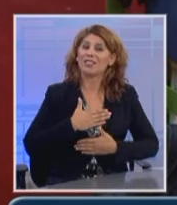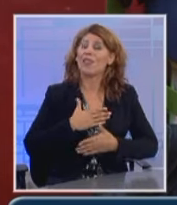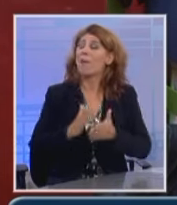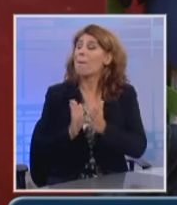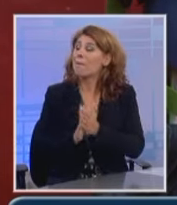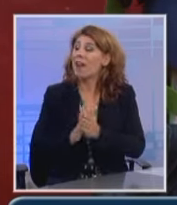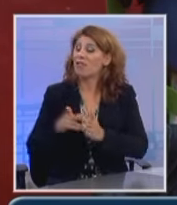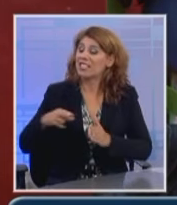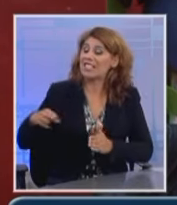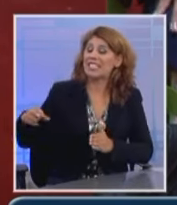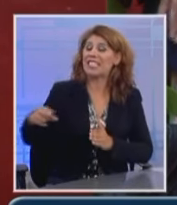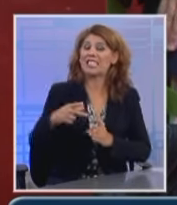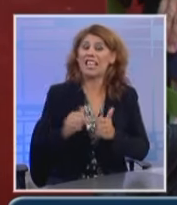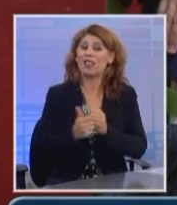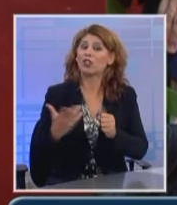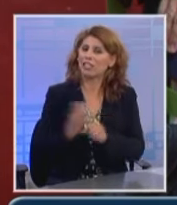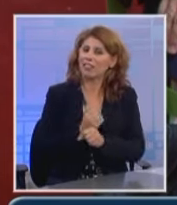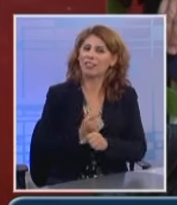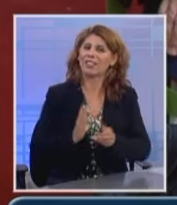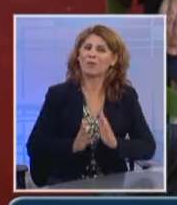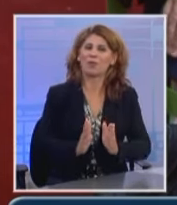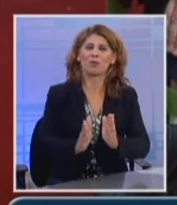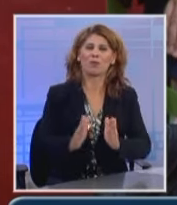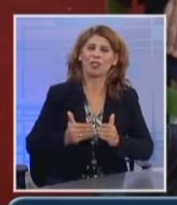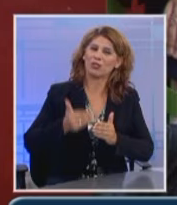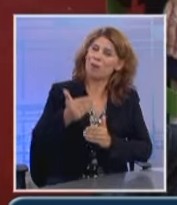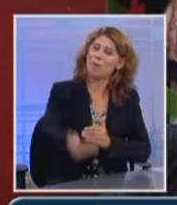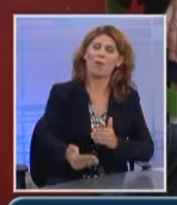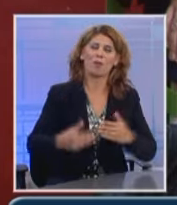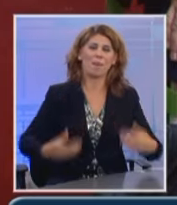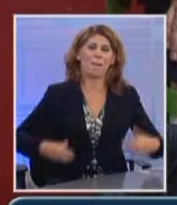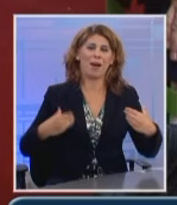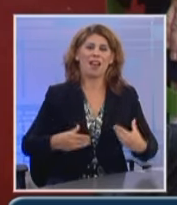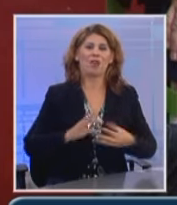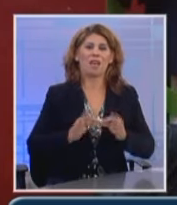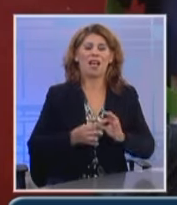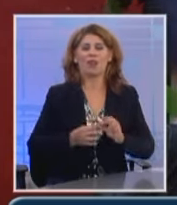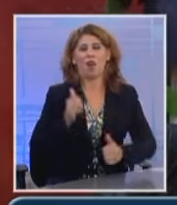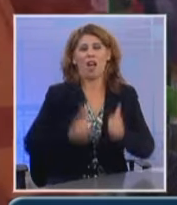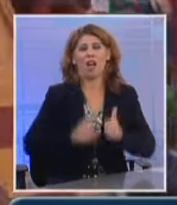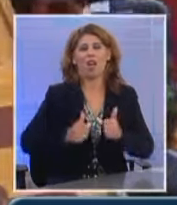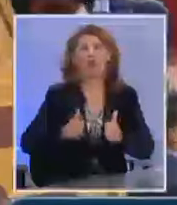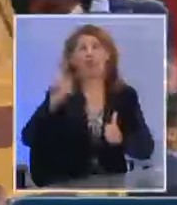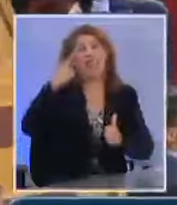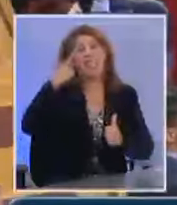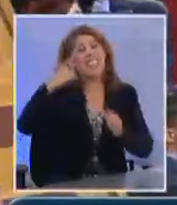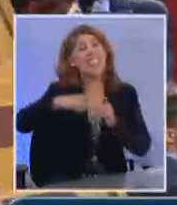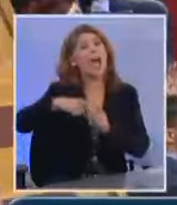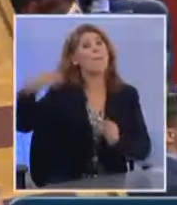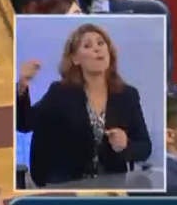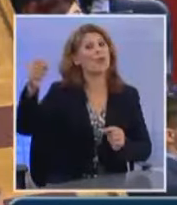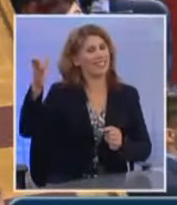συναθλητές μου για ό,τι έχουν καταφέρει και να προχωρήσουμε μπροστά για τους επόμενους προολυμπιακούς αγώνες στο Τόκιο. Σας ευχαριστώ πολύ.